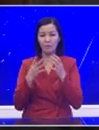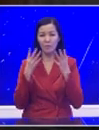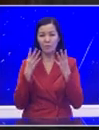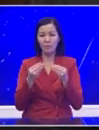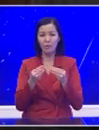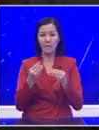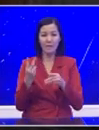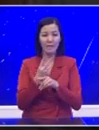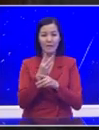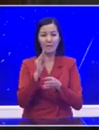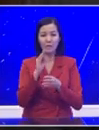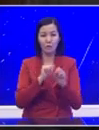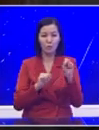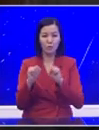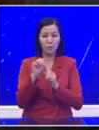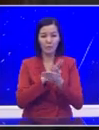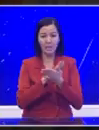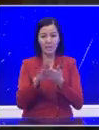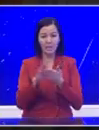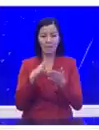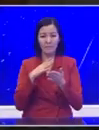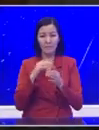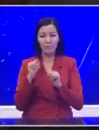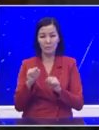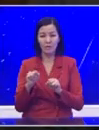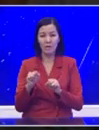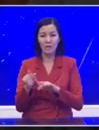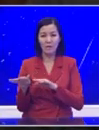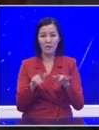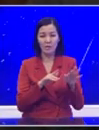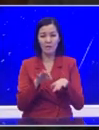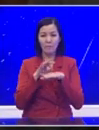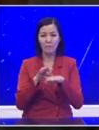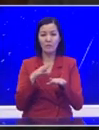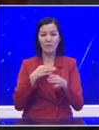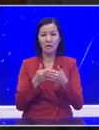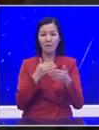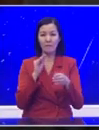жууға дезинфекция жұмыстарын жүргізуге. Қазір алдында кішкене сын болған,